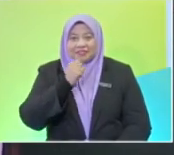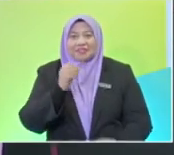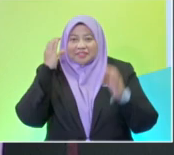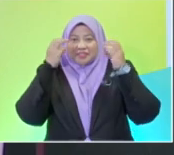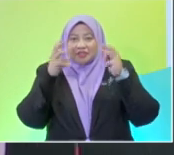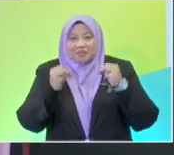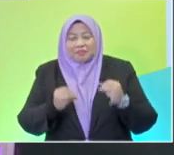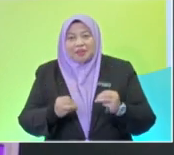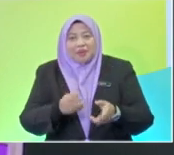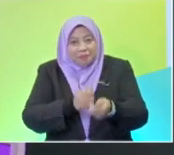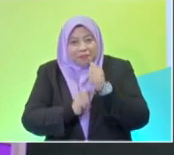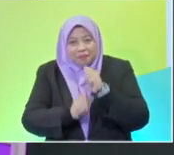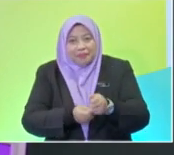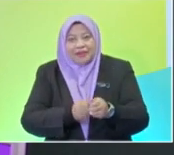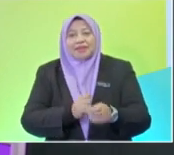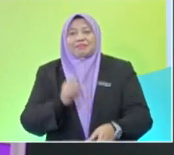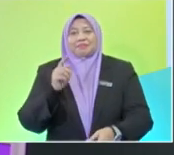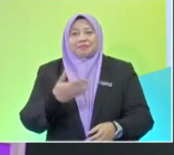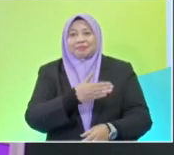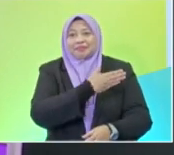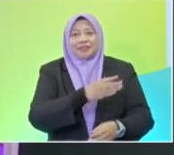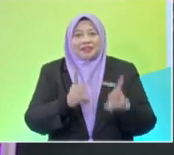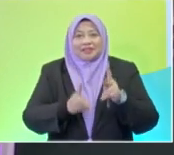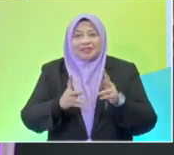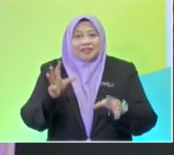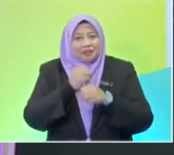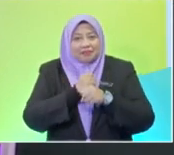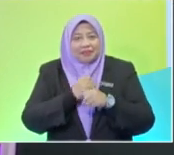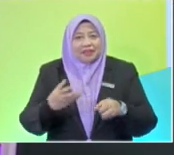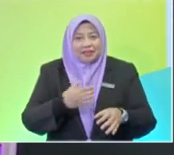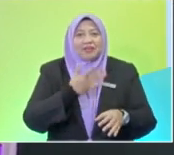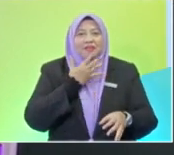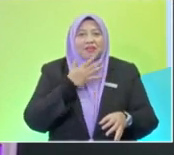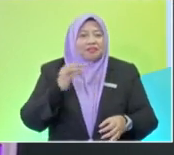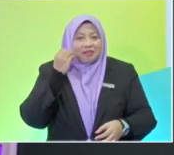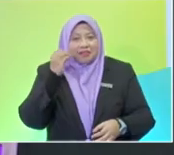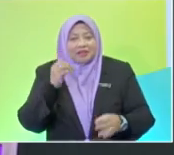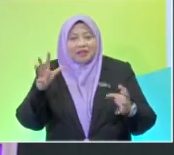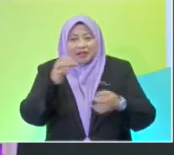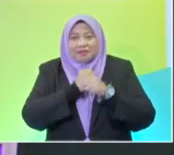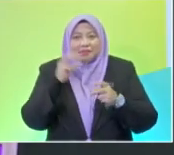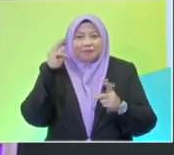ikan ini kalau dapat ikan badut tapi gak akan dapat 30 markas